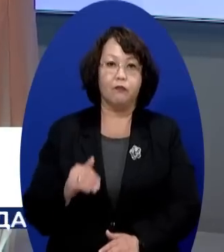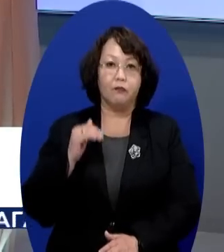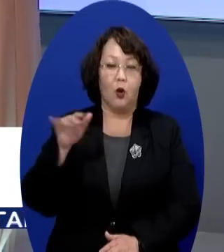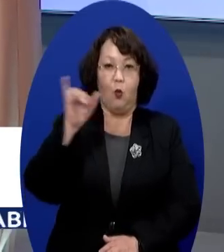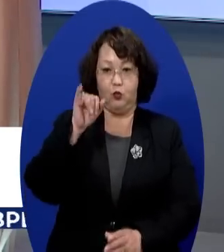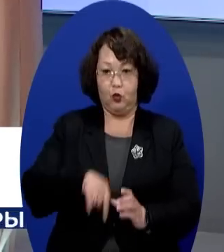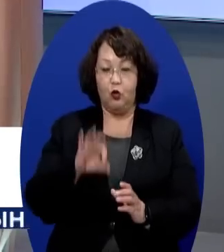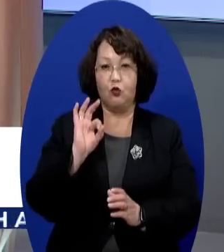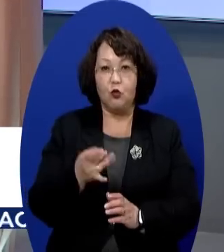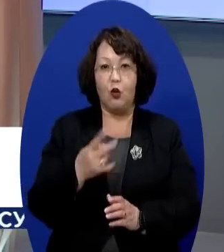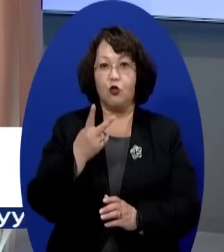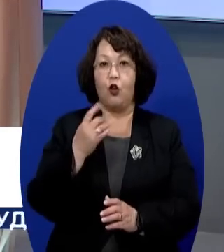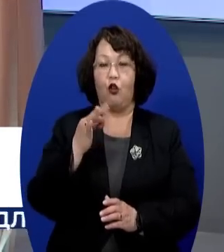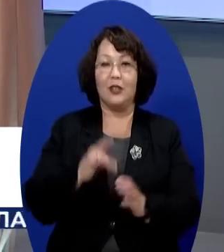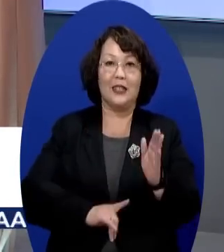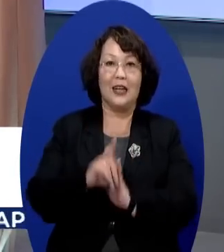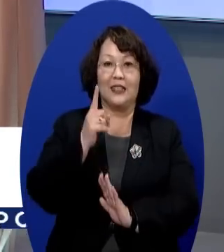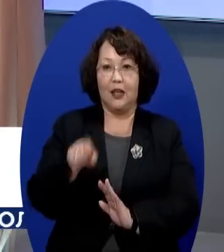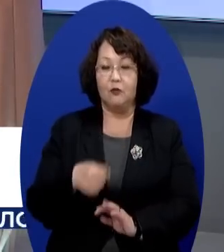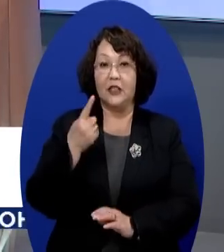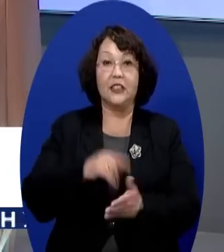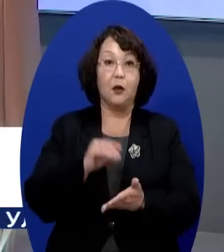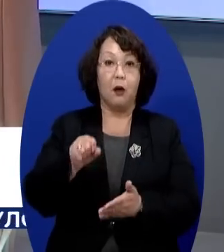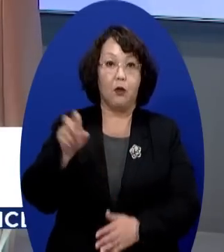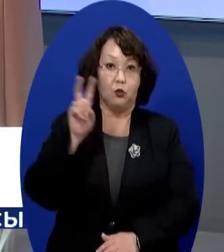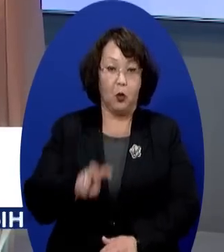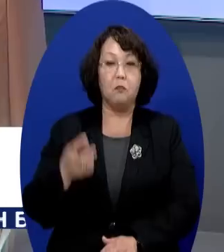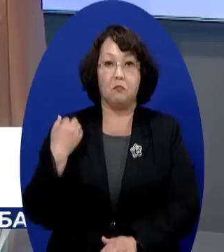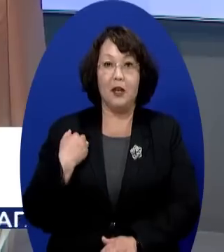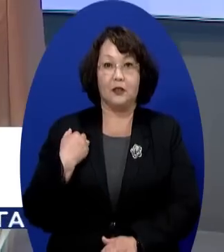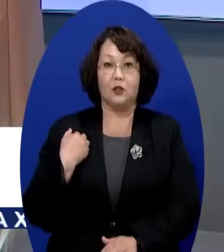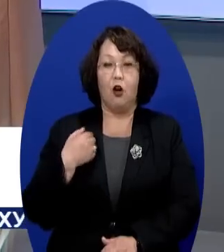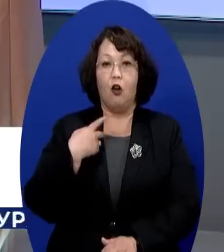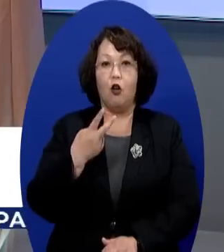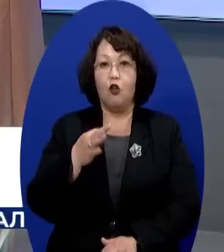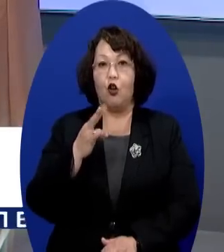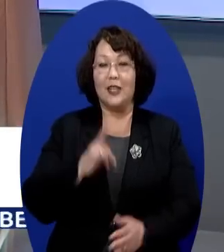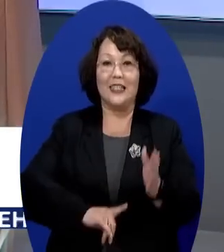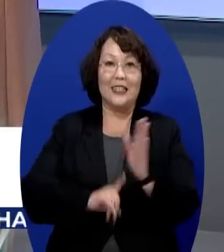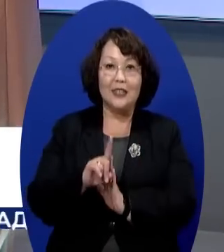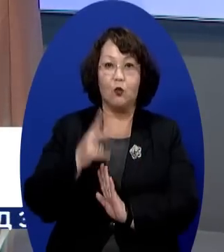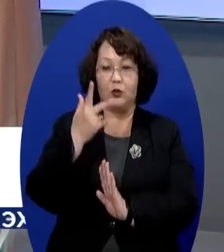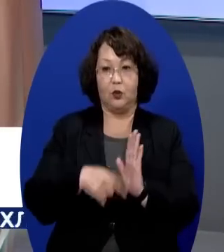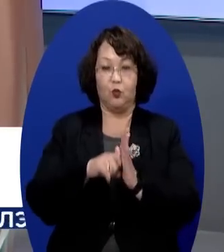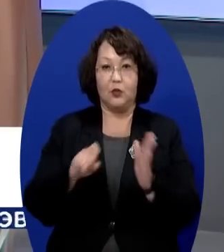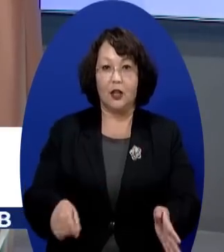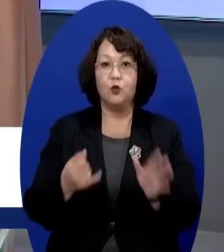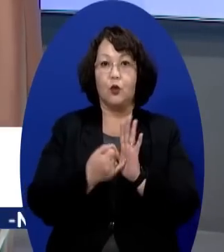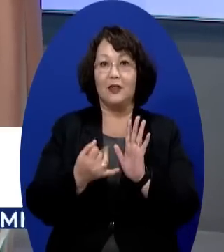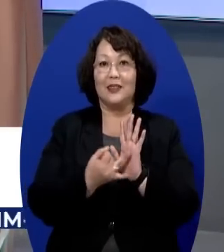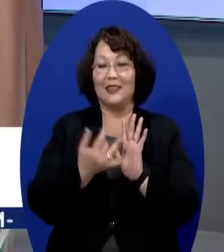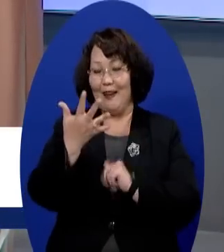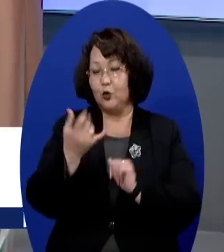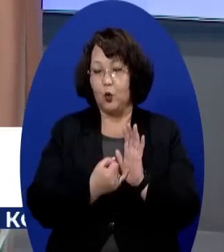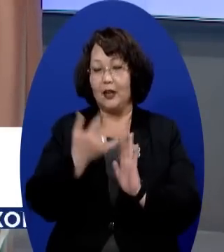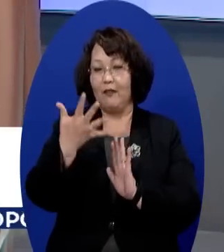өр 21 оны эхэнд 1.1 тэрбум доллар байсан бол 22 оны эхний өдрөлд бол 657 сая доллар